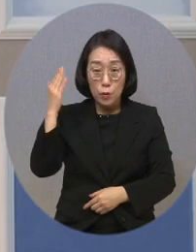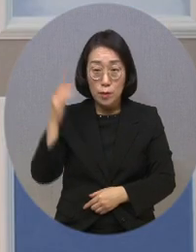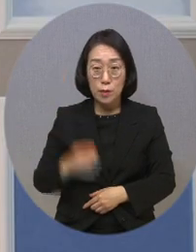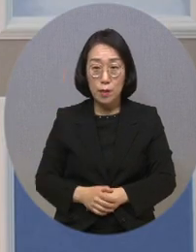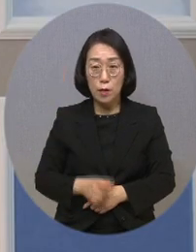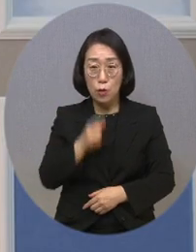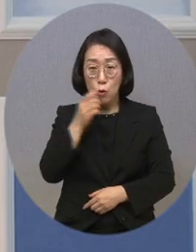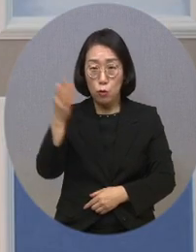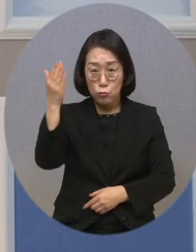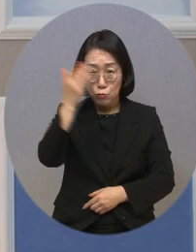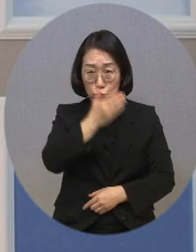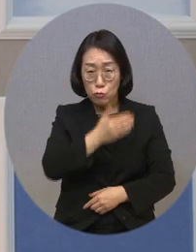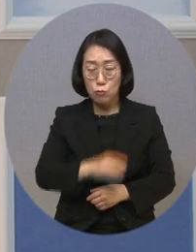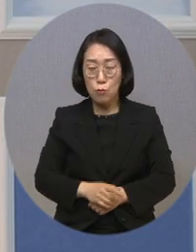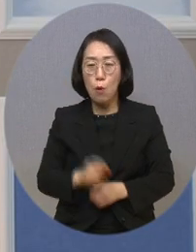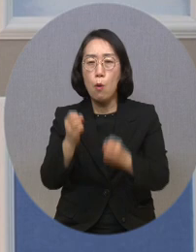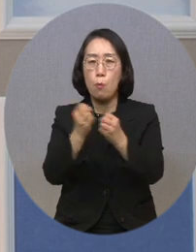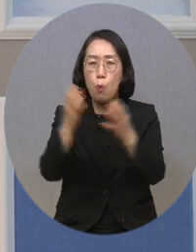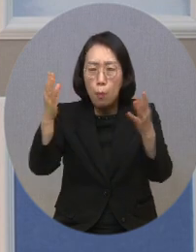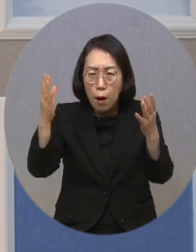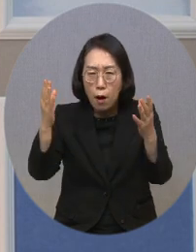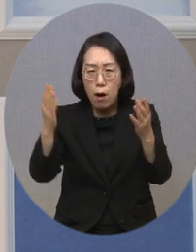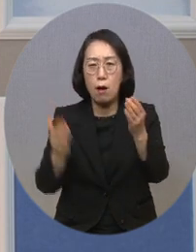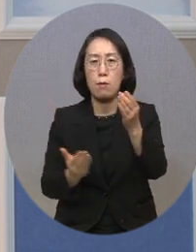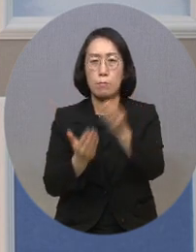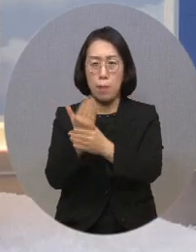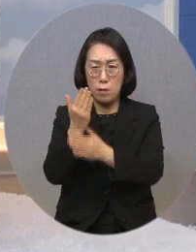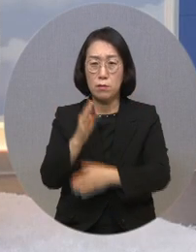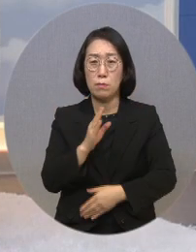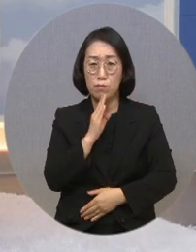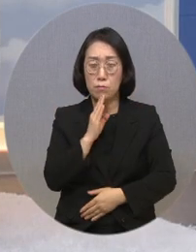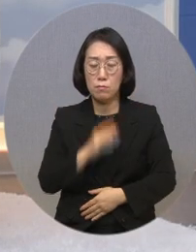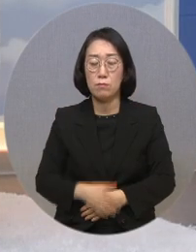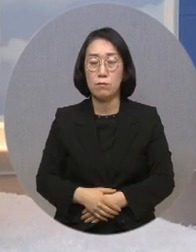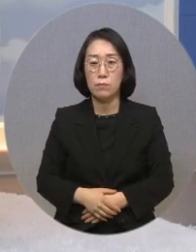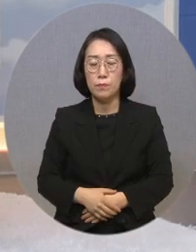있었는데요. 우리 의회에서도 방문을 하셨다고 들었습니다. 네.